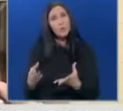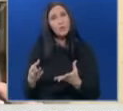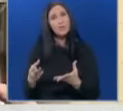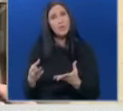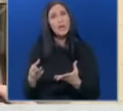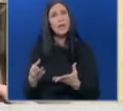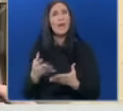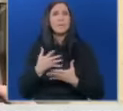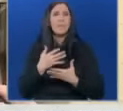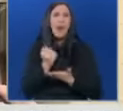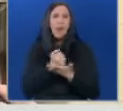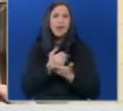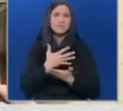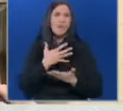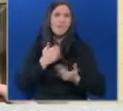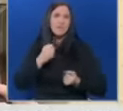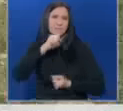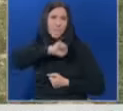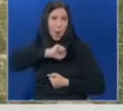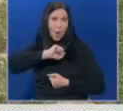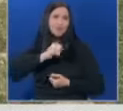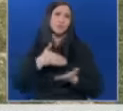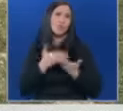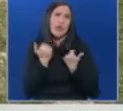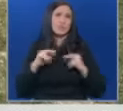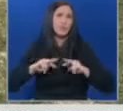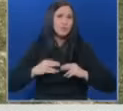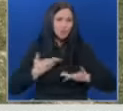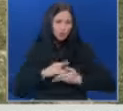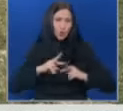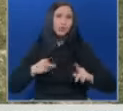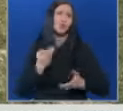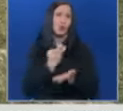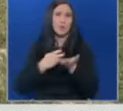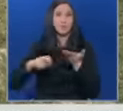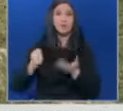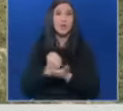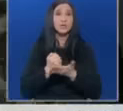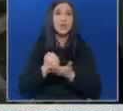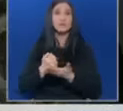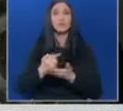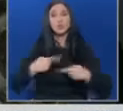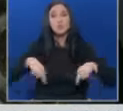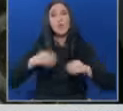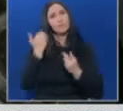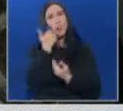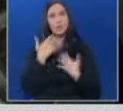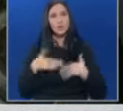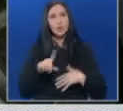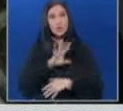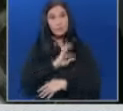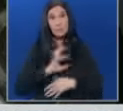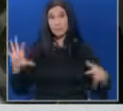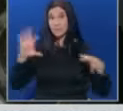нали, обезболяващо, защото той от друго просто нямаше нужда, ни той напусна лечебното заведение в добро състояние. Не успяхме